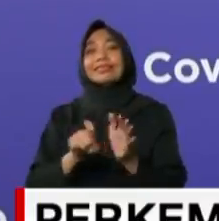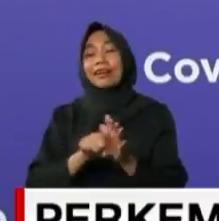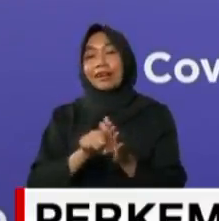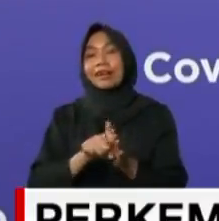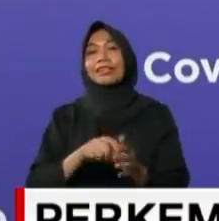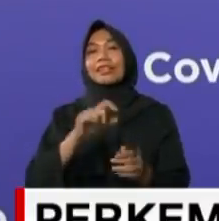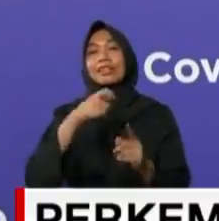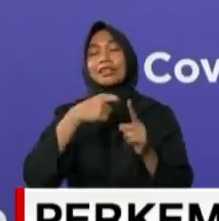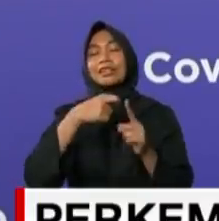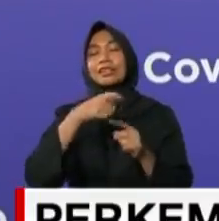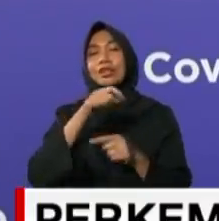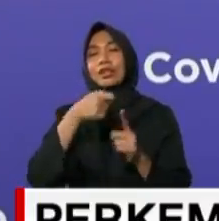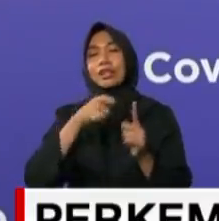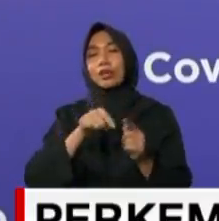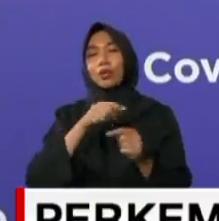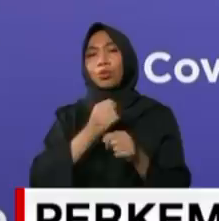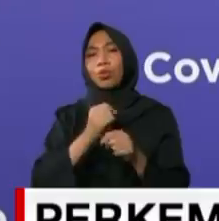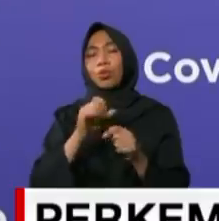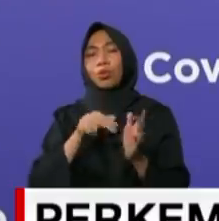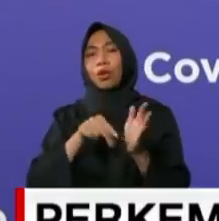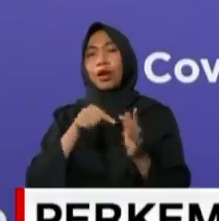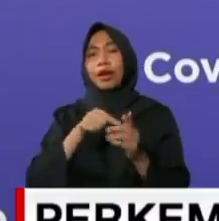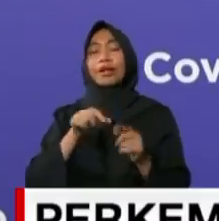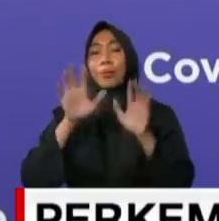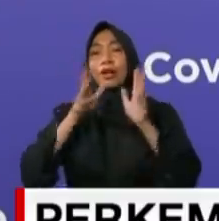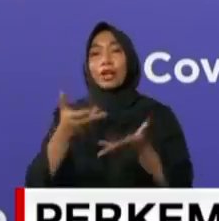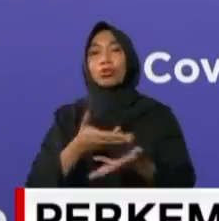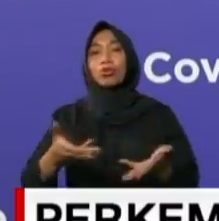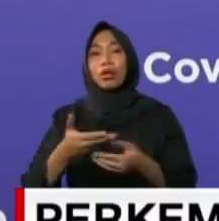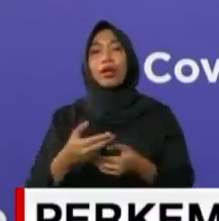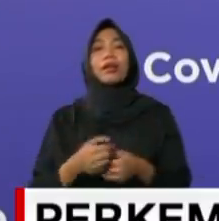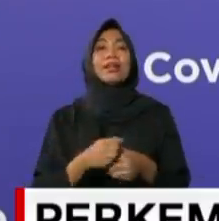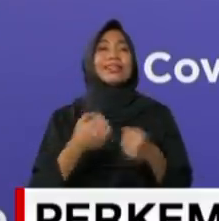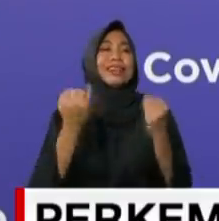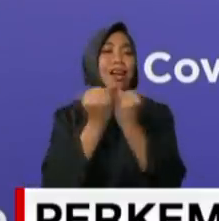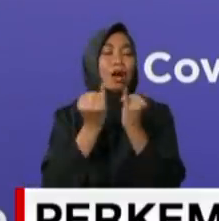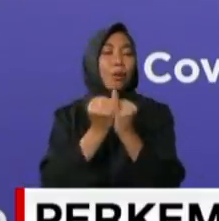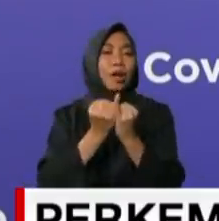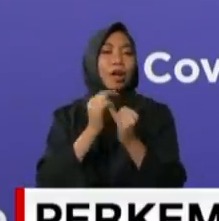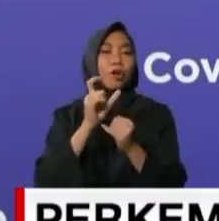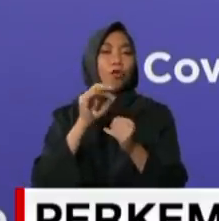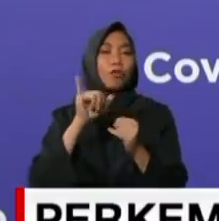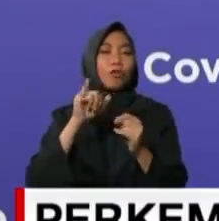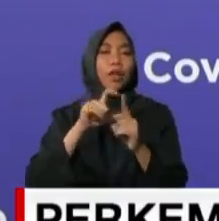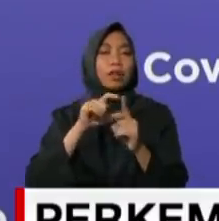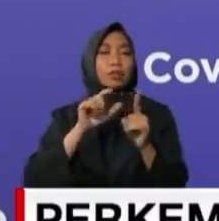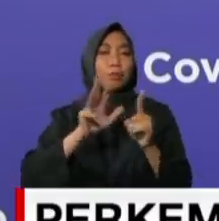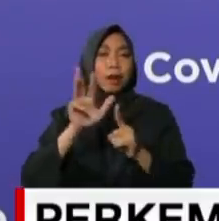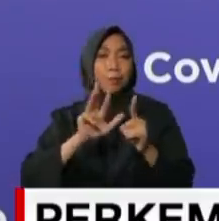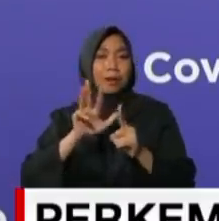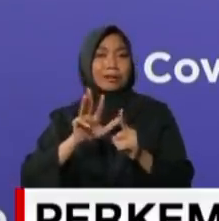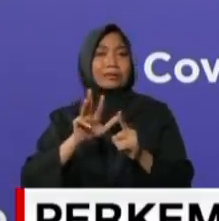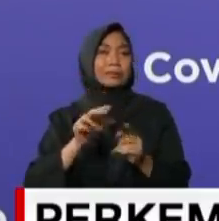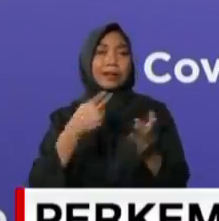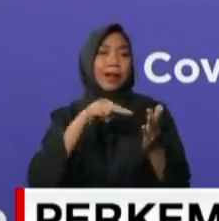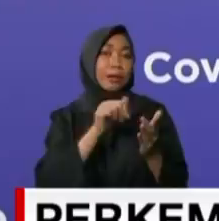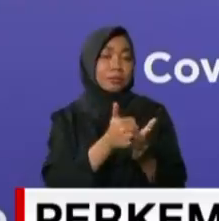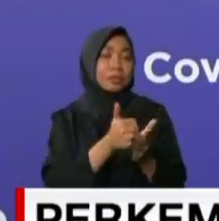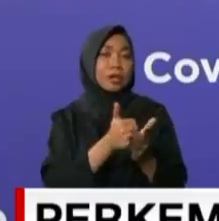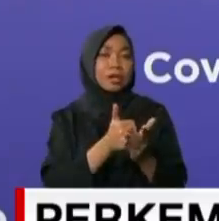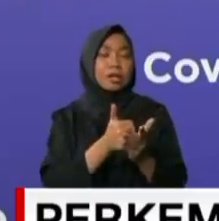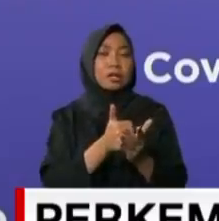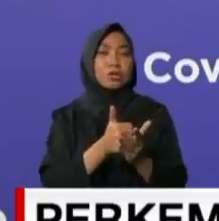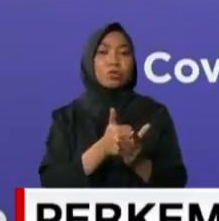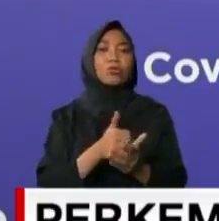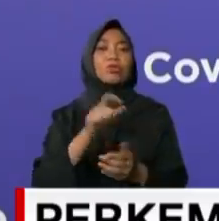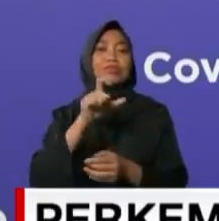covid19.go.id, silahkan ada akun media sosial @lawancovid19, ada beberapa call center